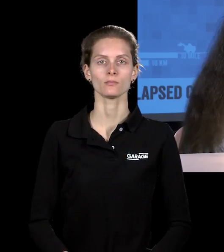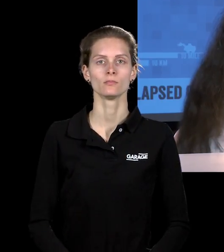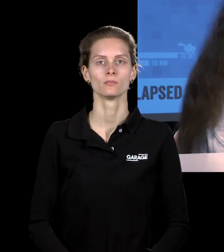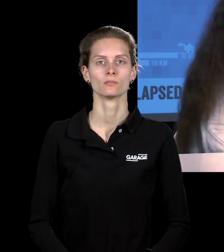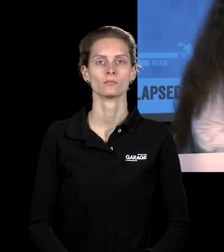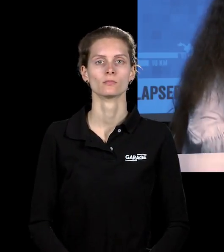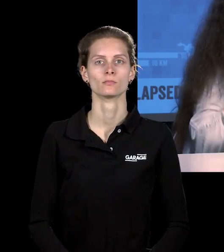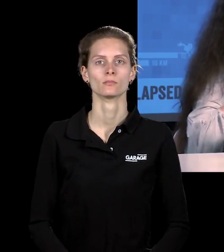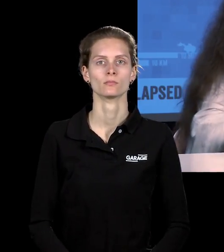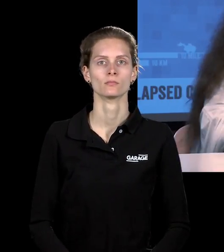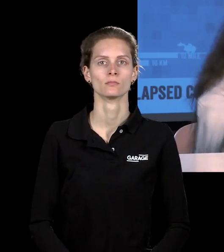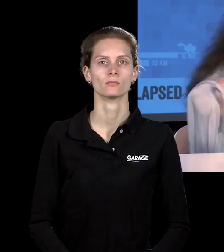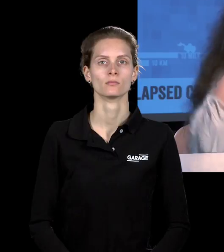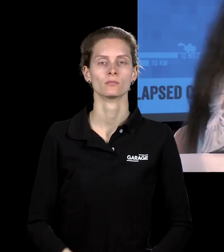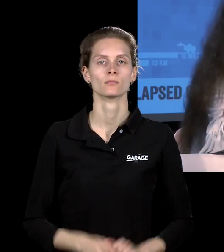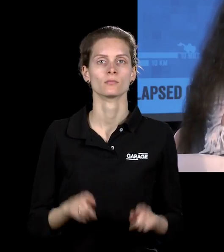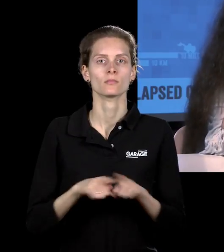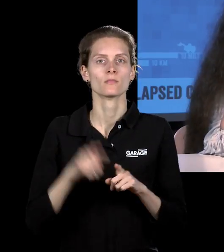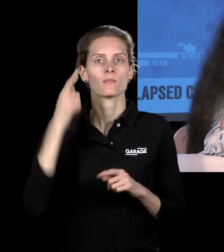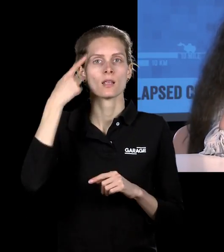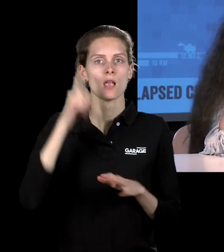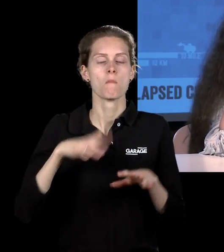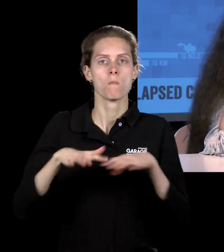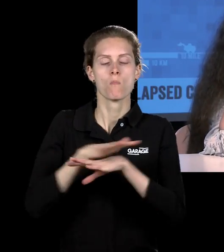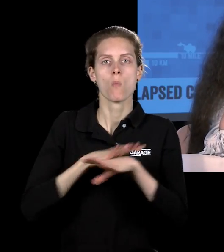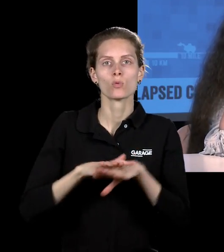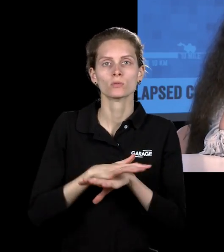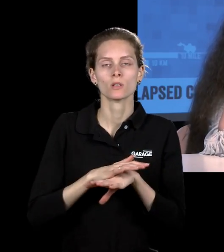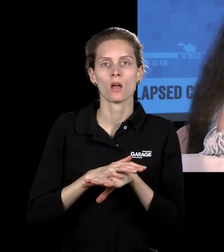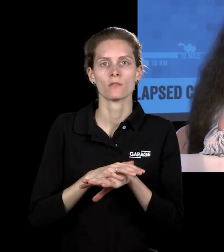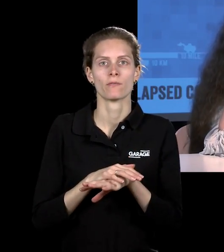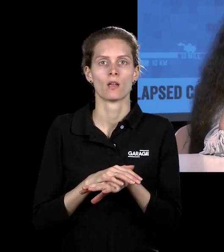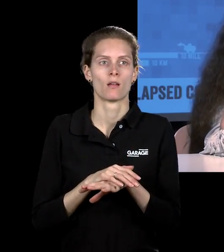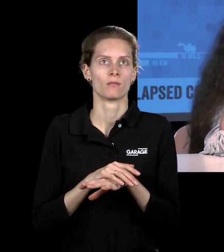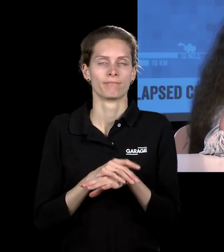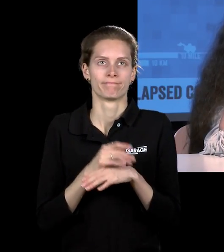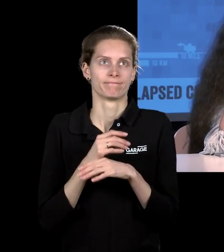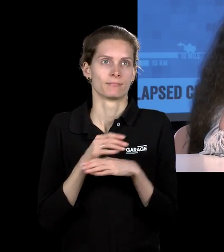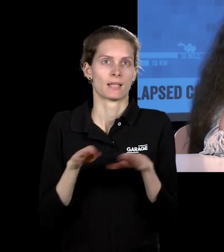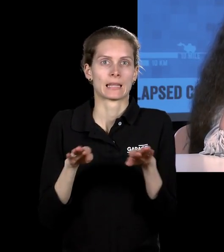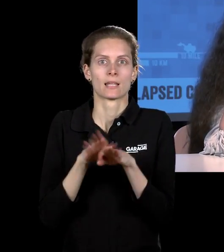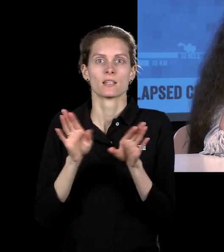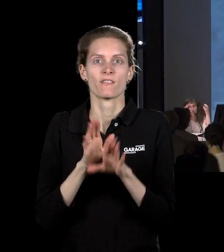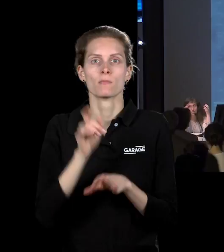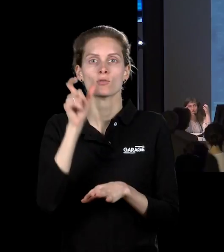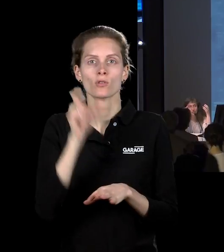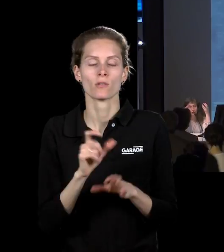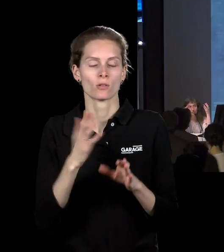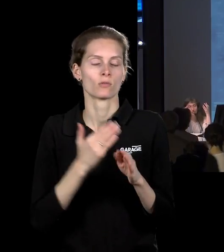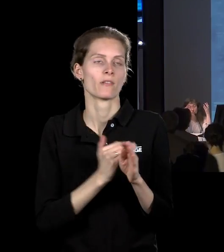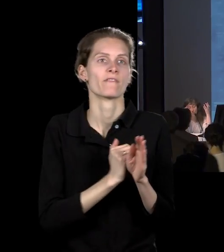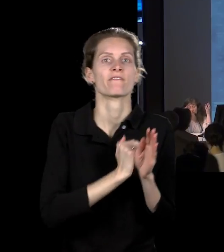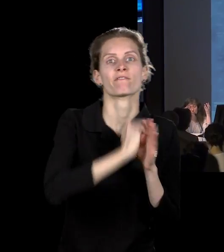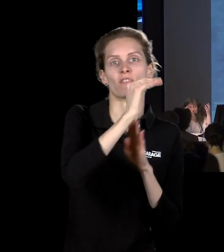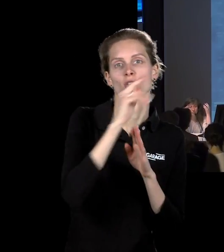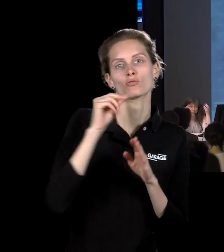мира. И эта идея пространств, которые несоразмерных человеку, которые превышают человека, и которые